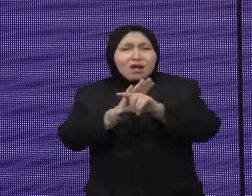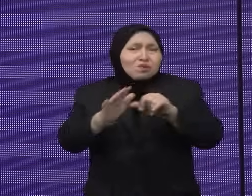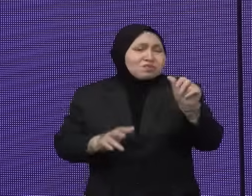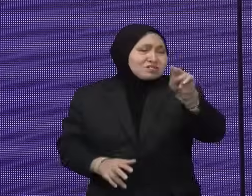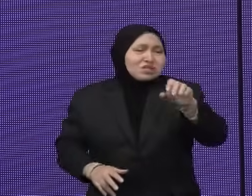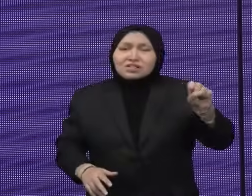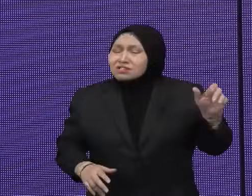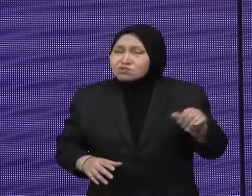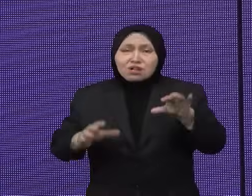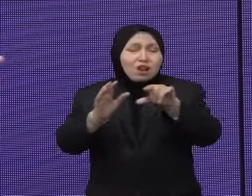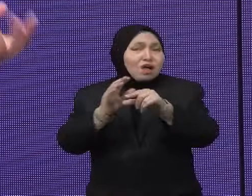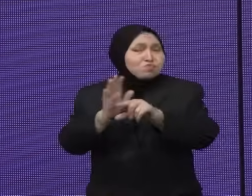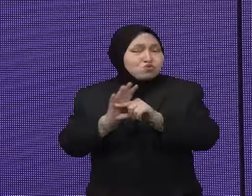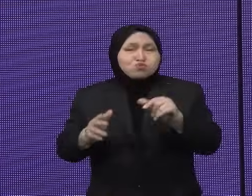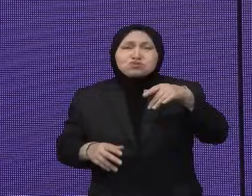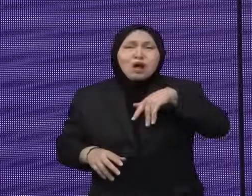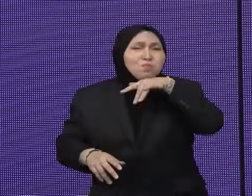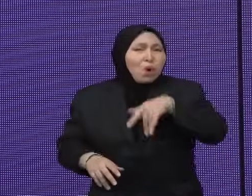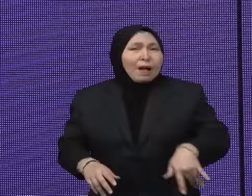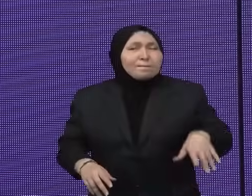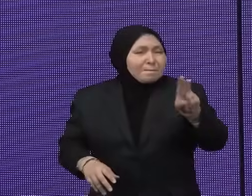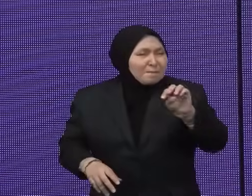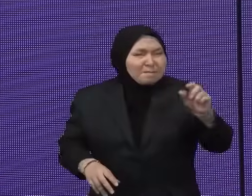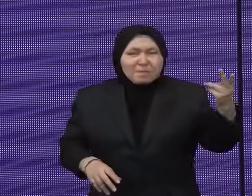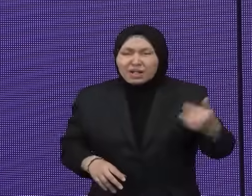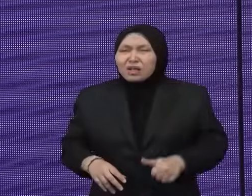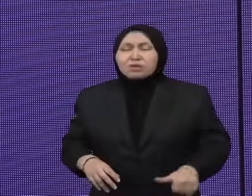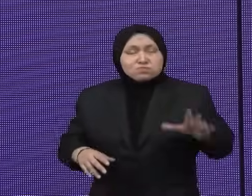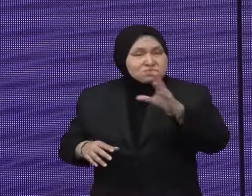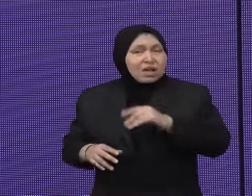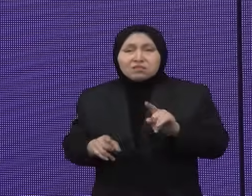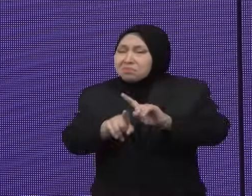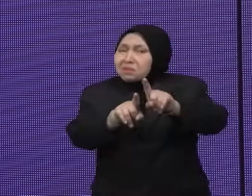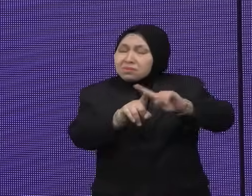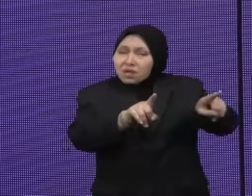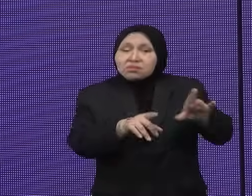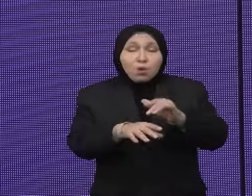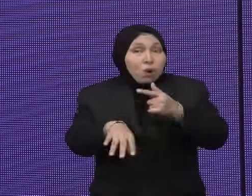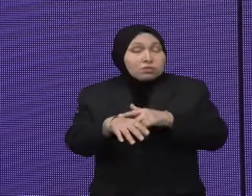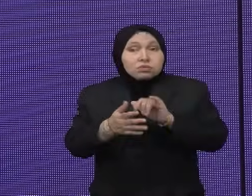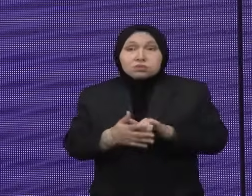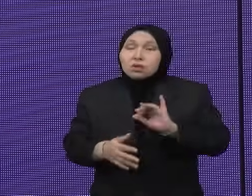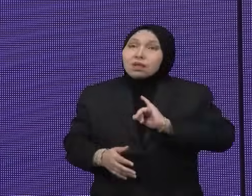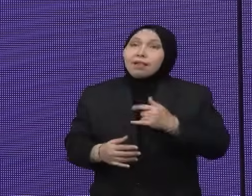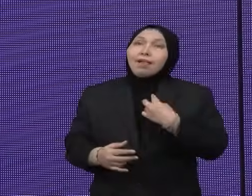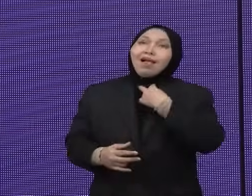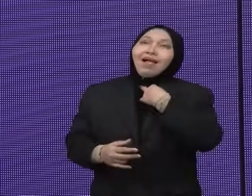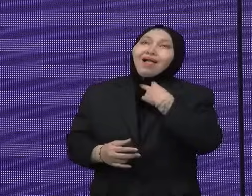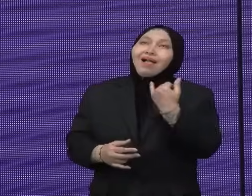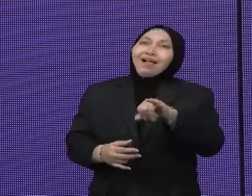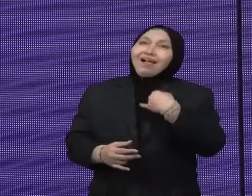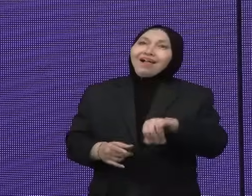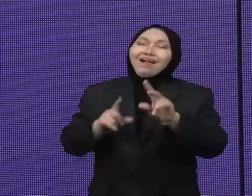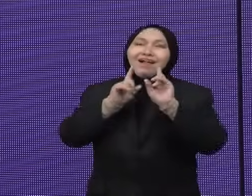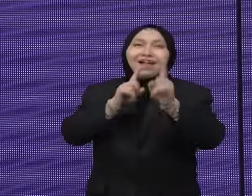An-Nisa, dalam surah Muhammad terutamanya, ya, cantas dan sebagainya. Dan pada waktu itu saya memang tak boleh jawab kan. Tak boleh jawab